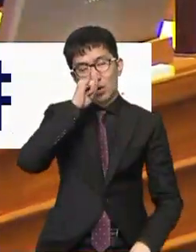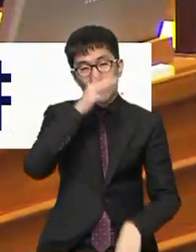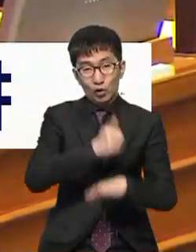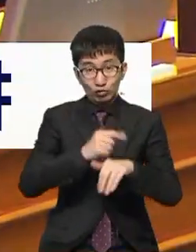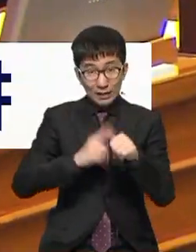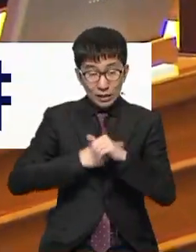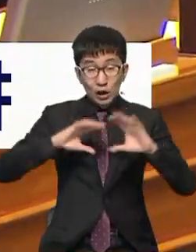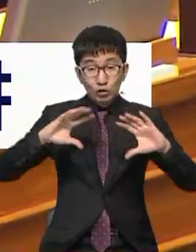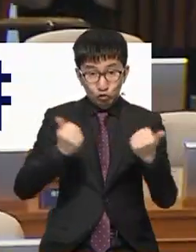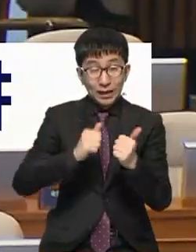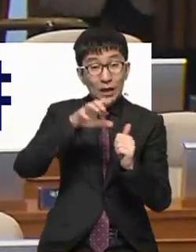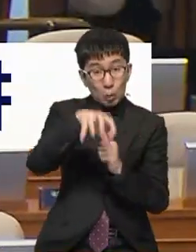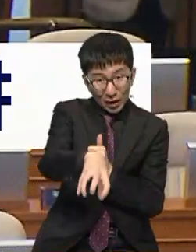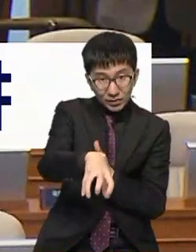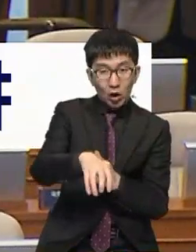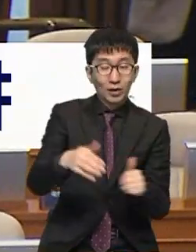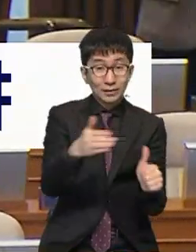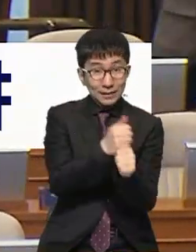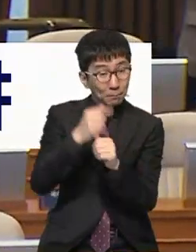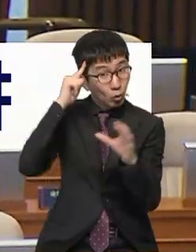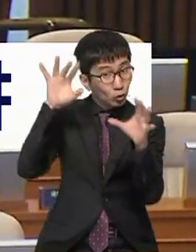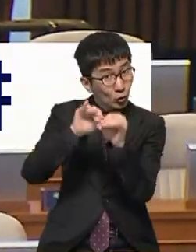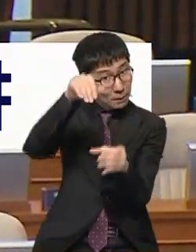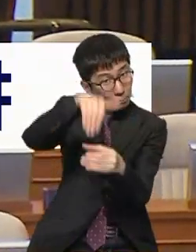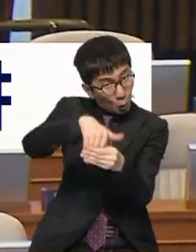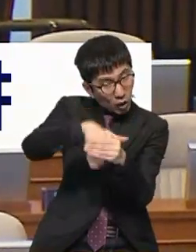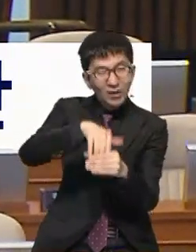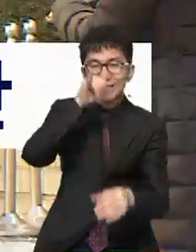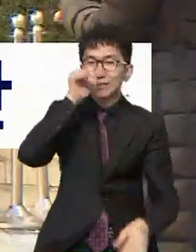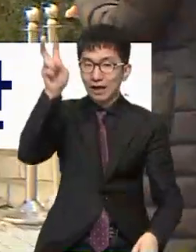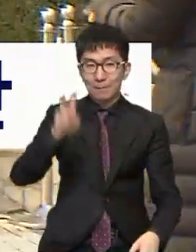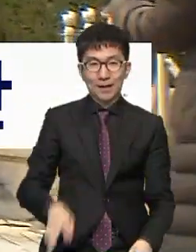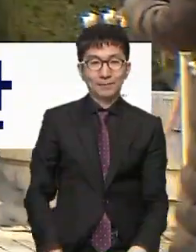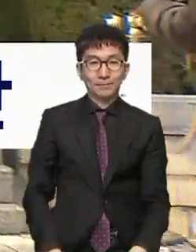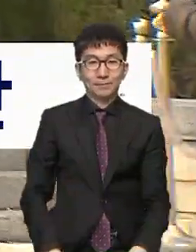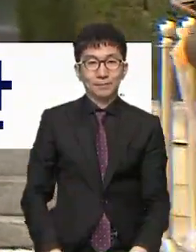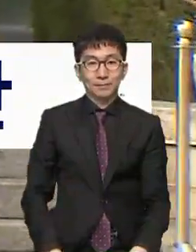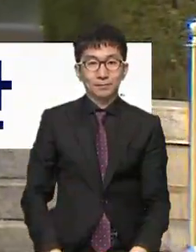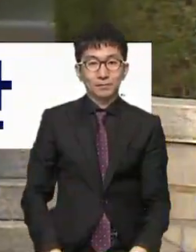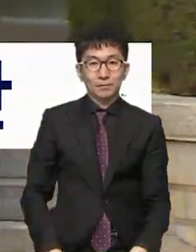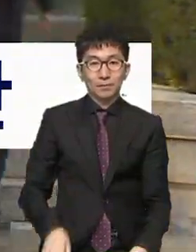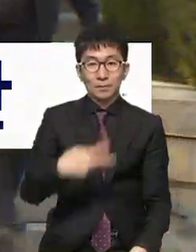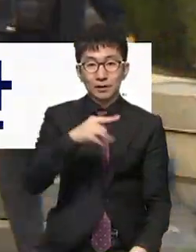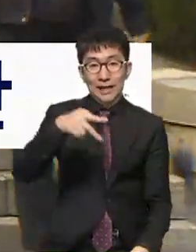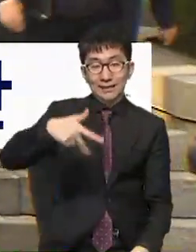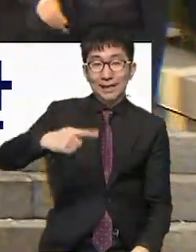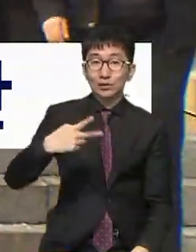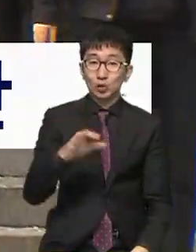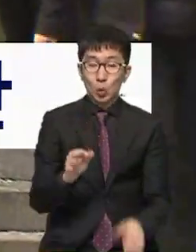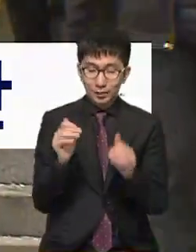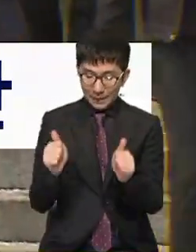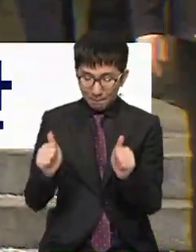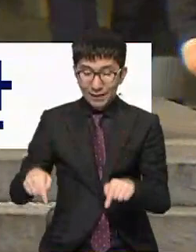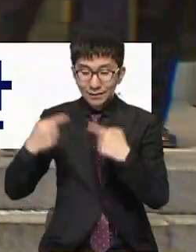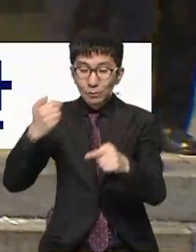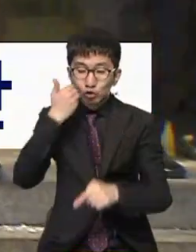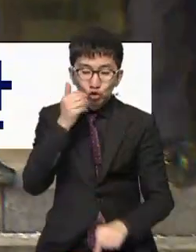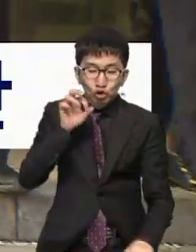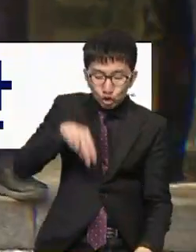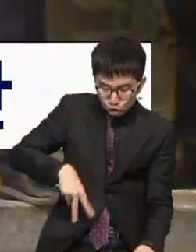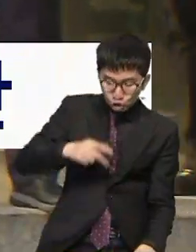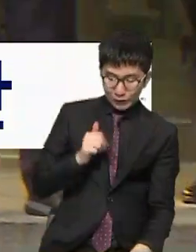국회에서 체포동의안 표결 절차가 진행됩니다. 이런 가운데 대장동 사건 재판에 나온 유동규 전